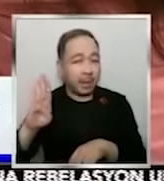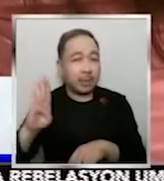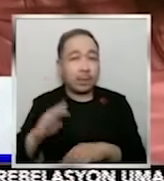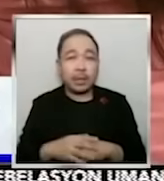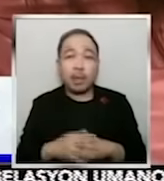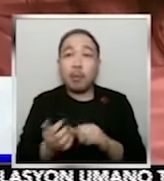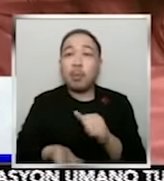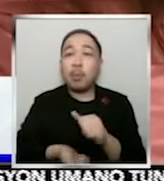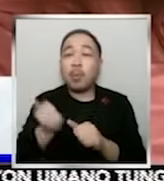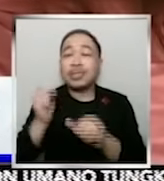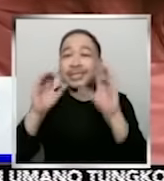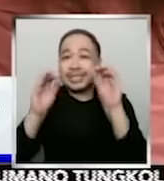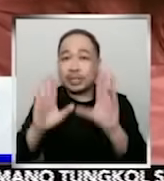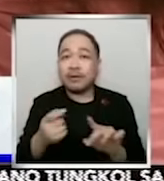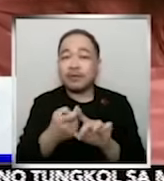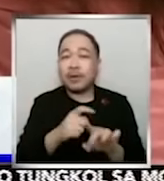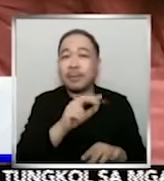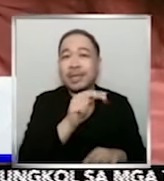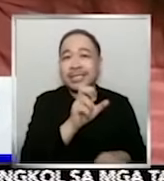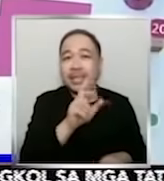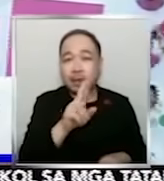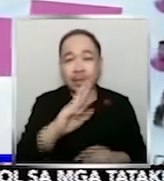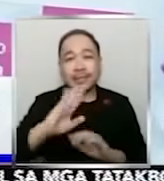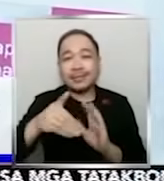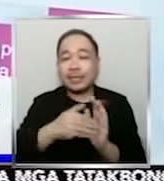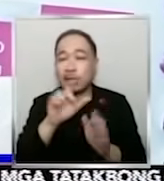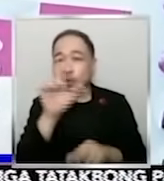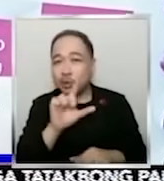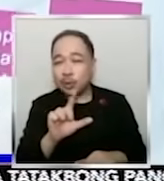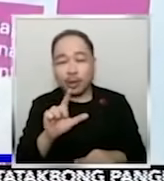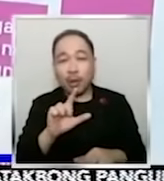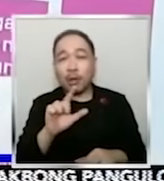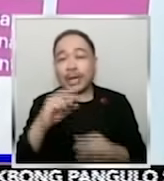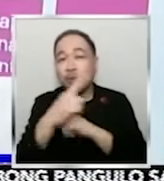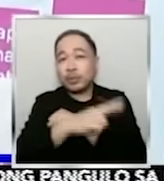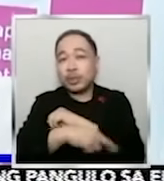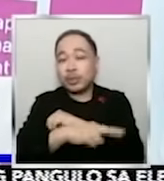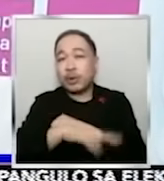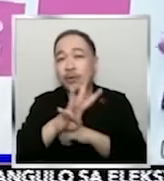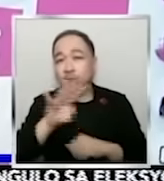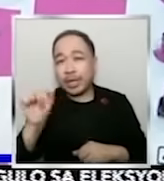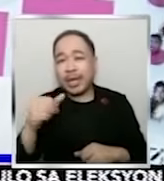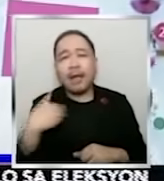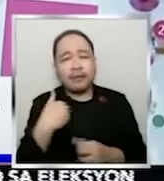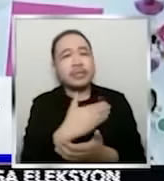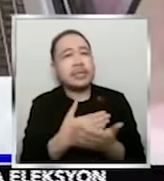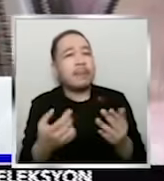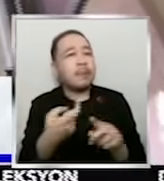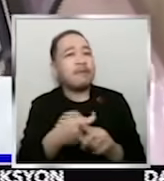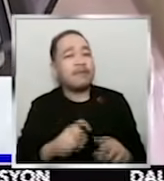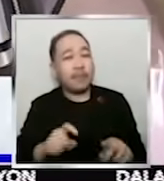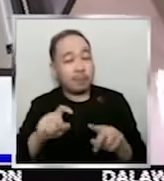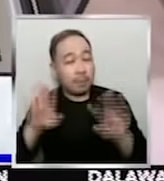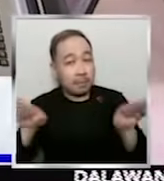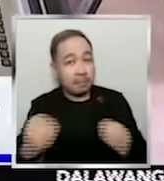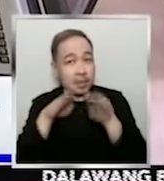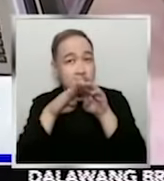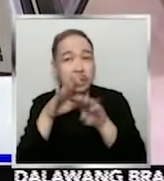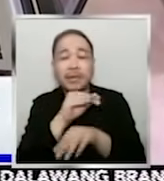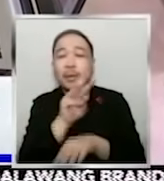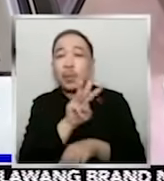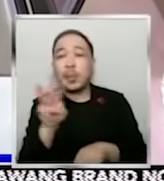mula NCR, Central Luzon, Calabar Zone at mayroon ding taga Bicol at Western Visayas. Mula